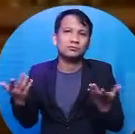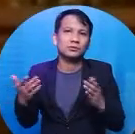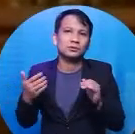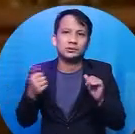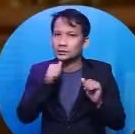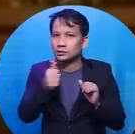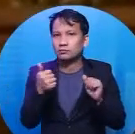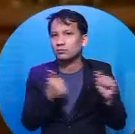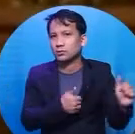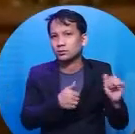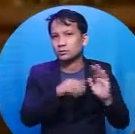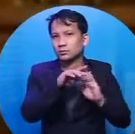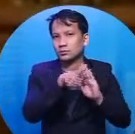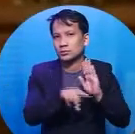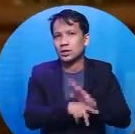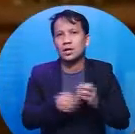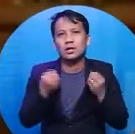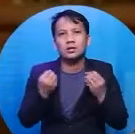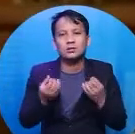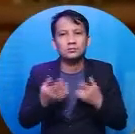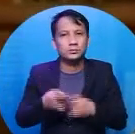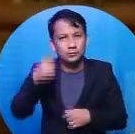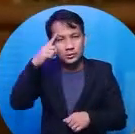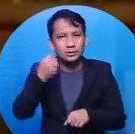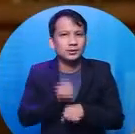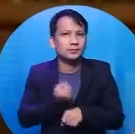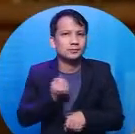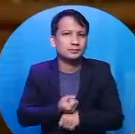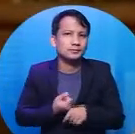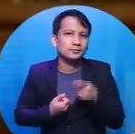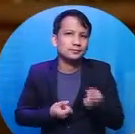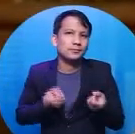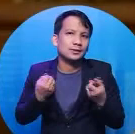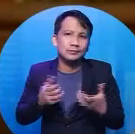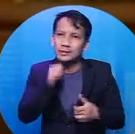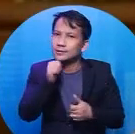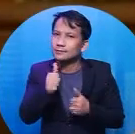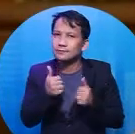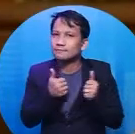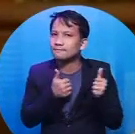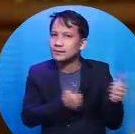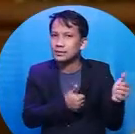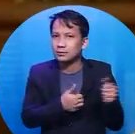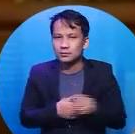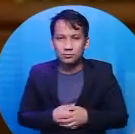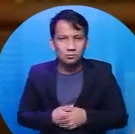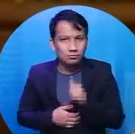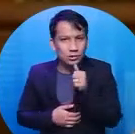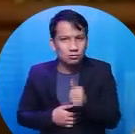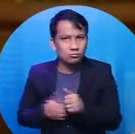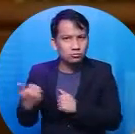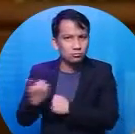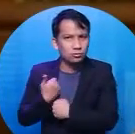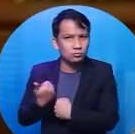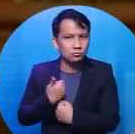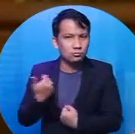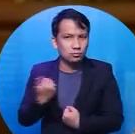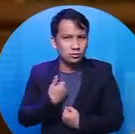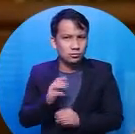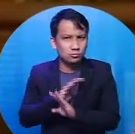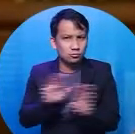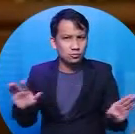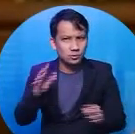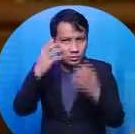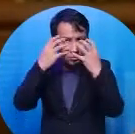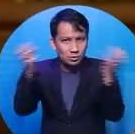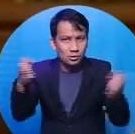sunod eh. Marami sa inyo hindi sumunod. Kaya huwag ninyo akong